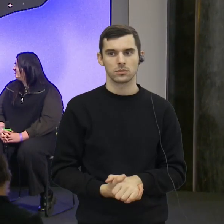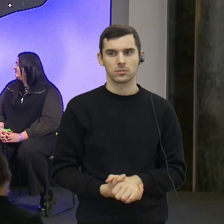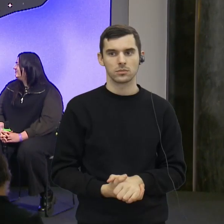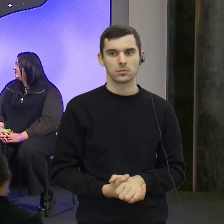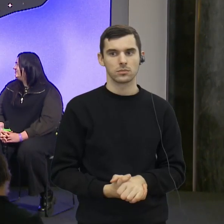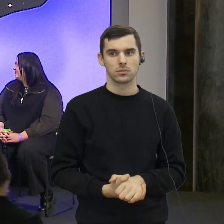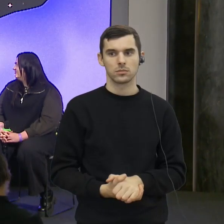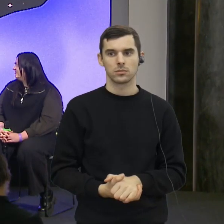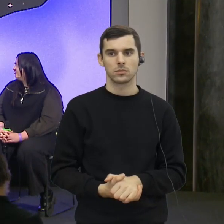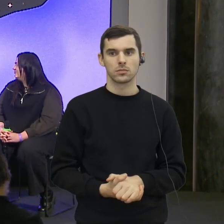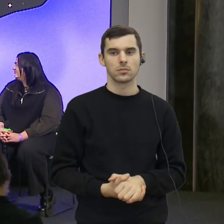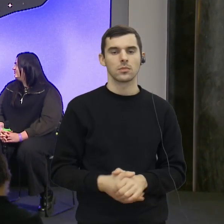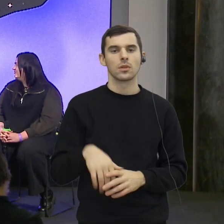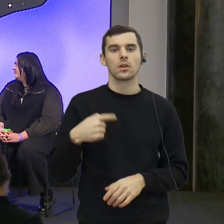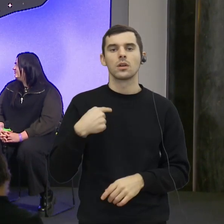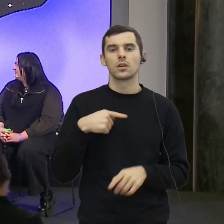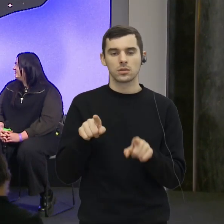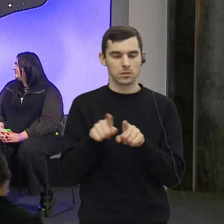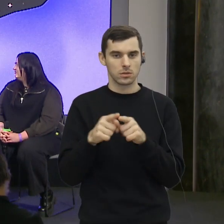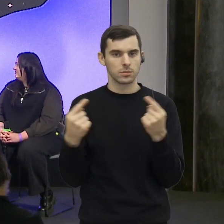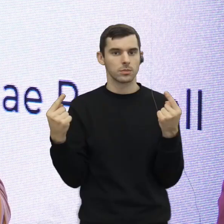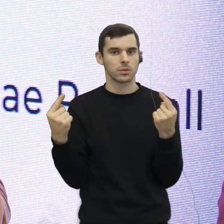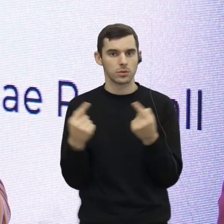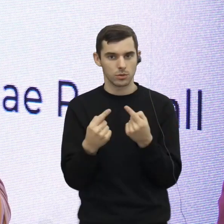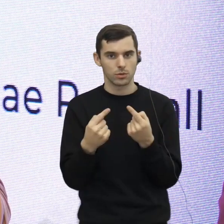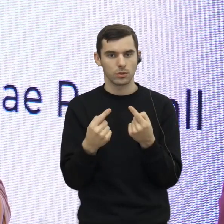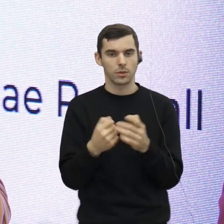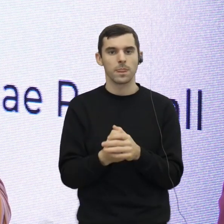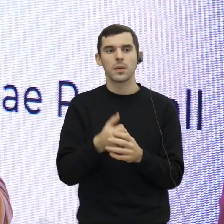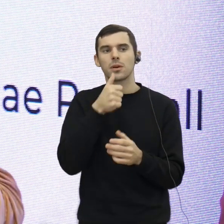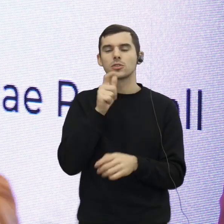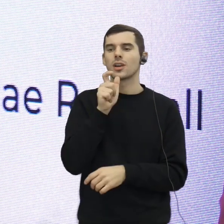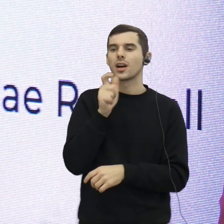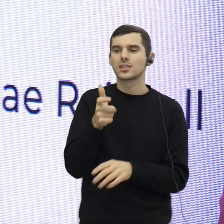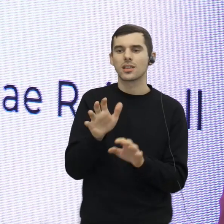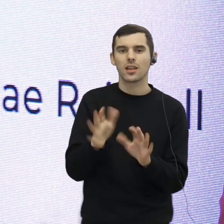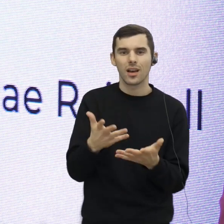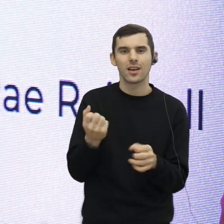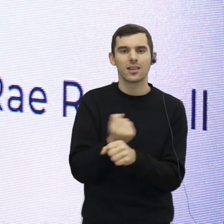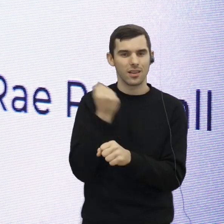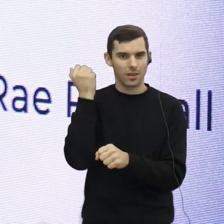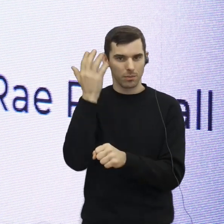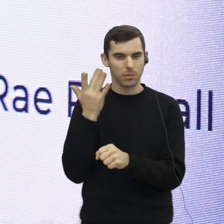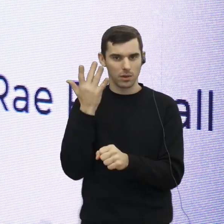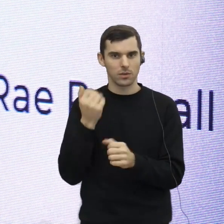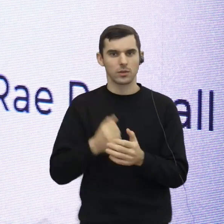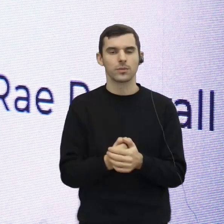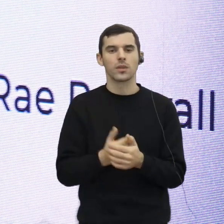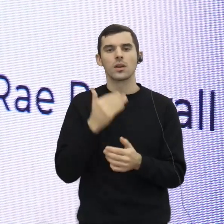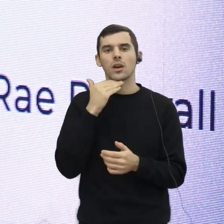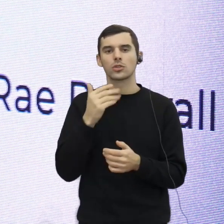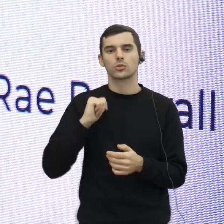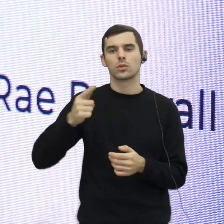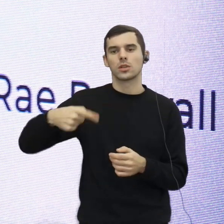Taip, pritariu irgi Birutė, kad svarbu galvojant, ką atsakyti, žinoti, kas šneka. Ir be abejo, žmonės, kurie turi didesnę platformą,